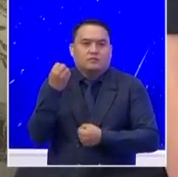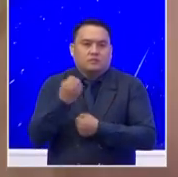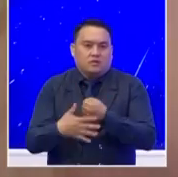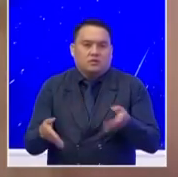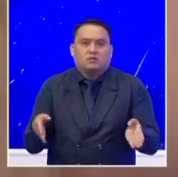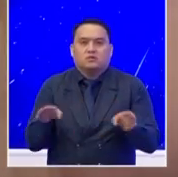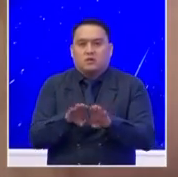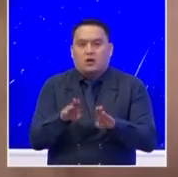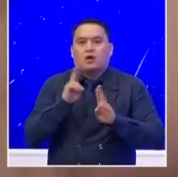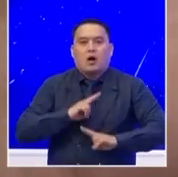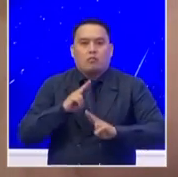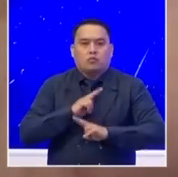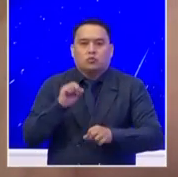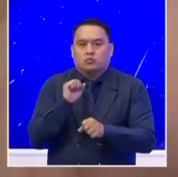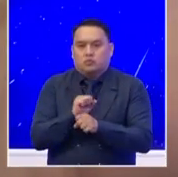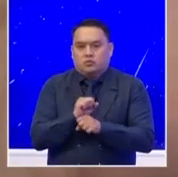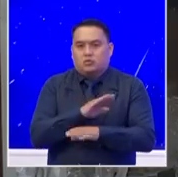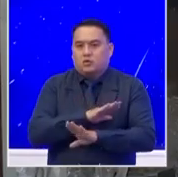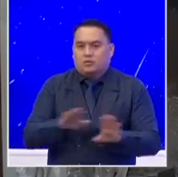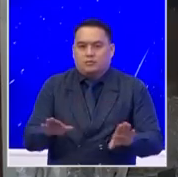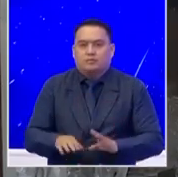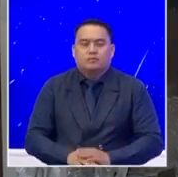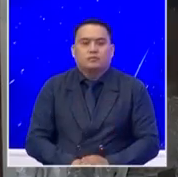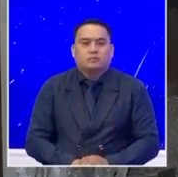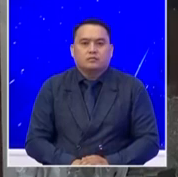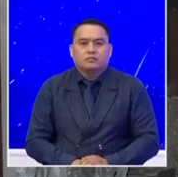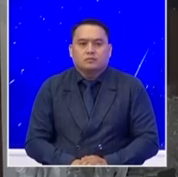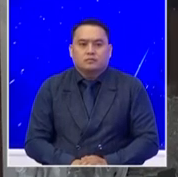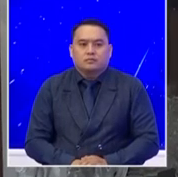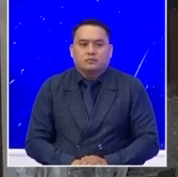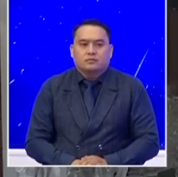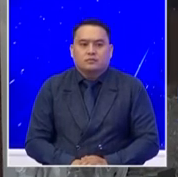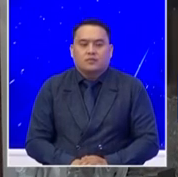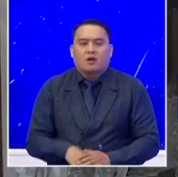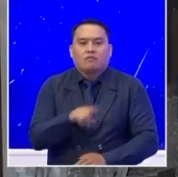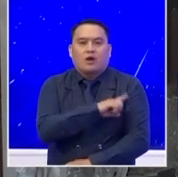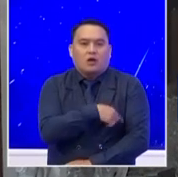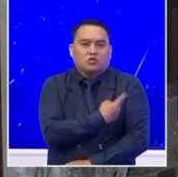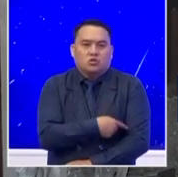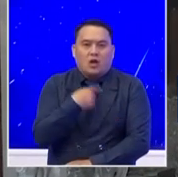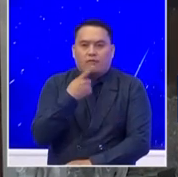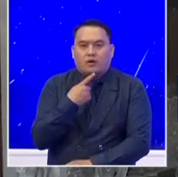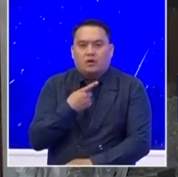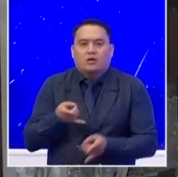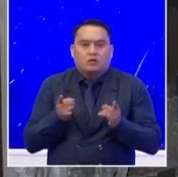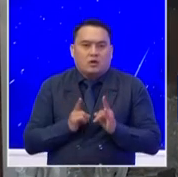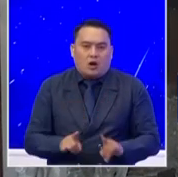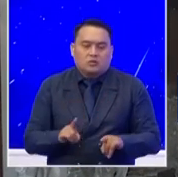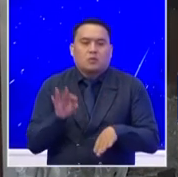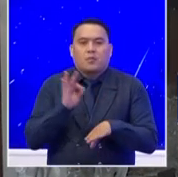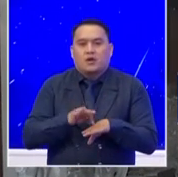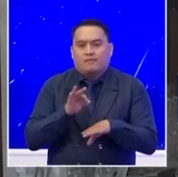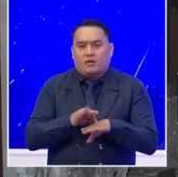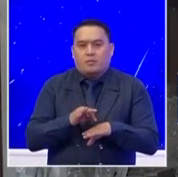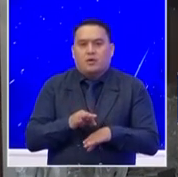закрылся. Однако работать не перестал. Врачи сказали, что наш ребенок родился с врожденным аутизмом.